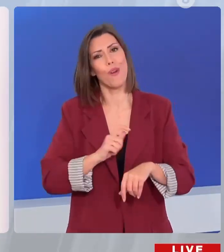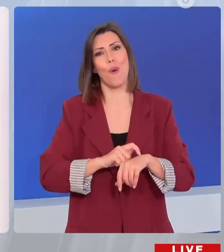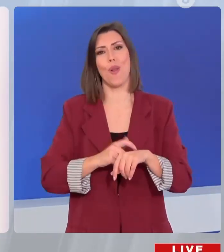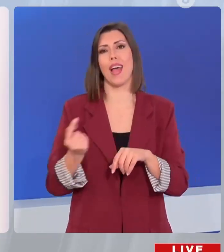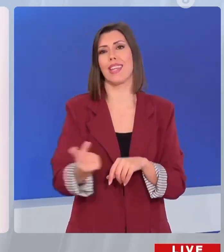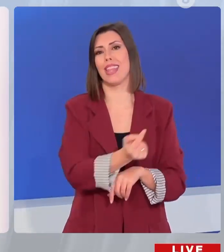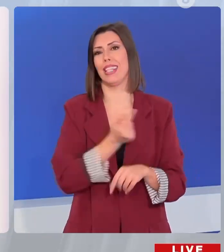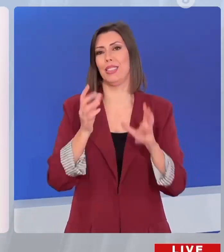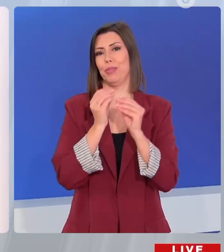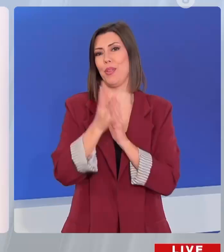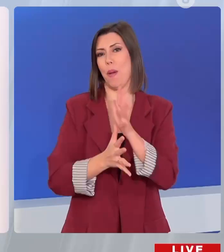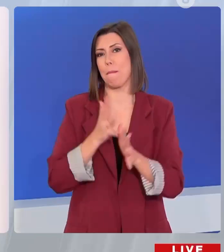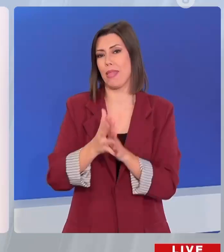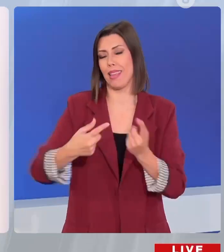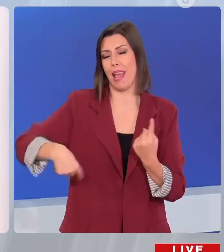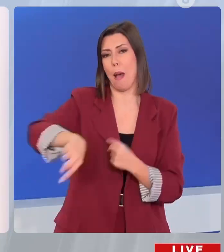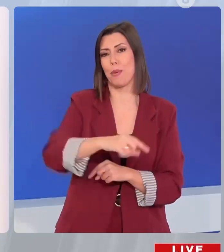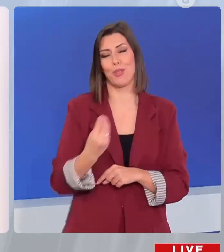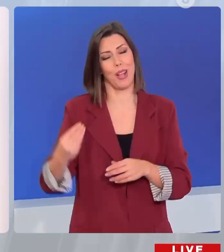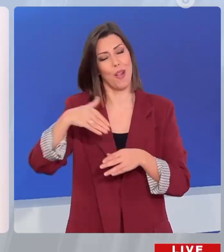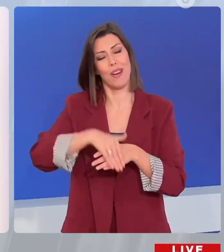Υπότιτλοι AUTHORWAVE